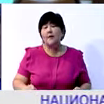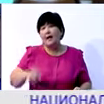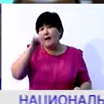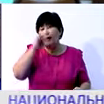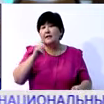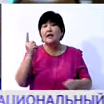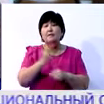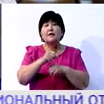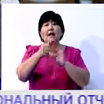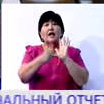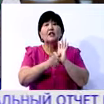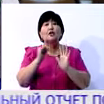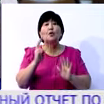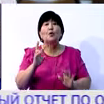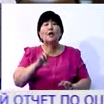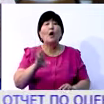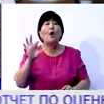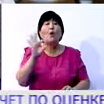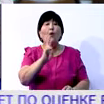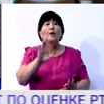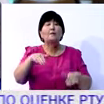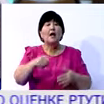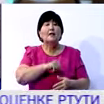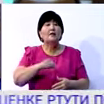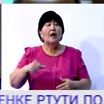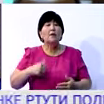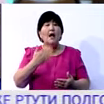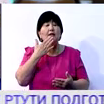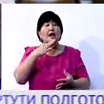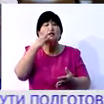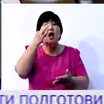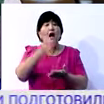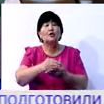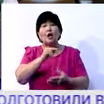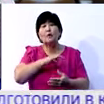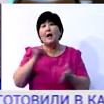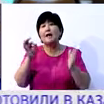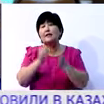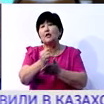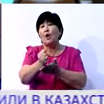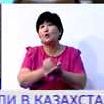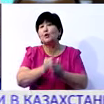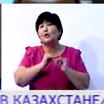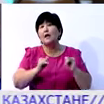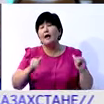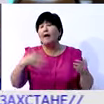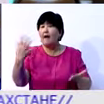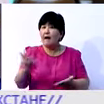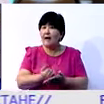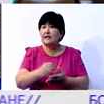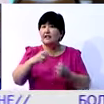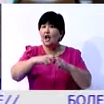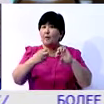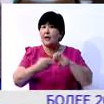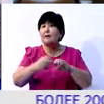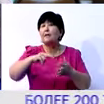Казахстан впервые 16 июля в ООН представит добровольный национальный отчет о работе по целям устойчивого развития, о достижениях, проблемах